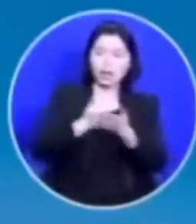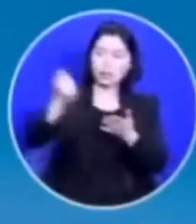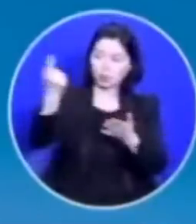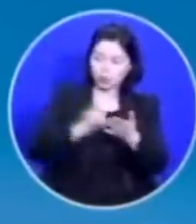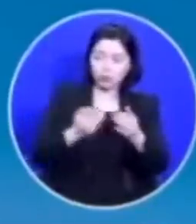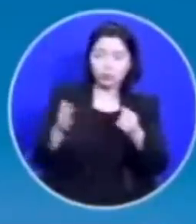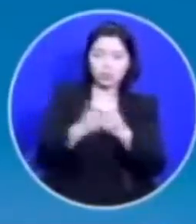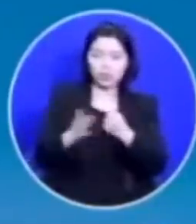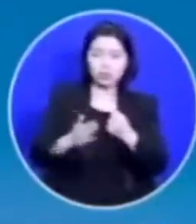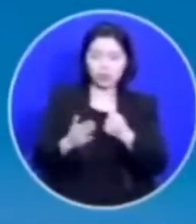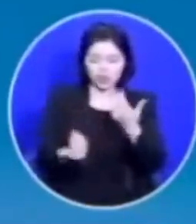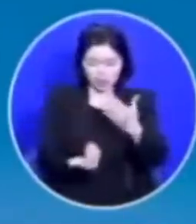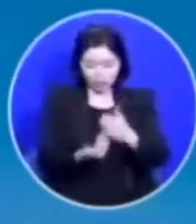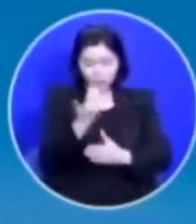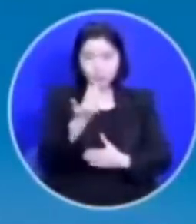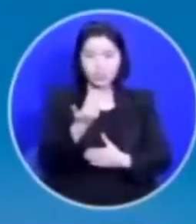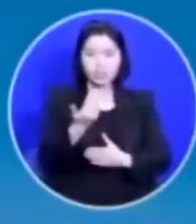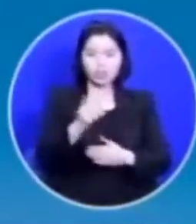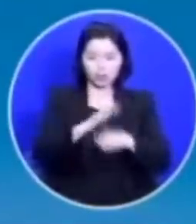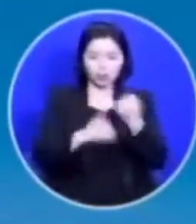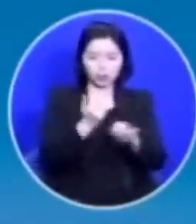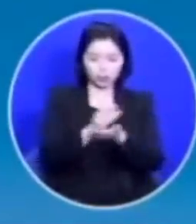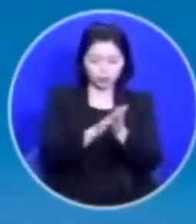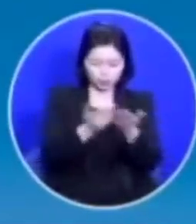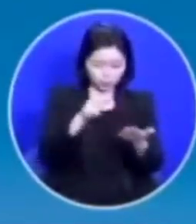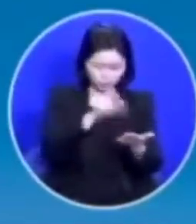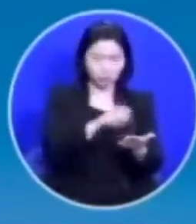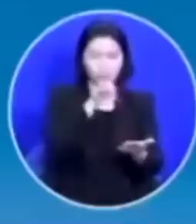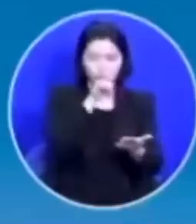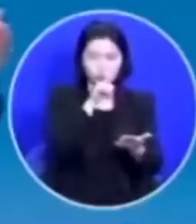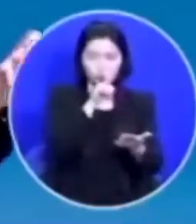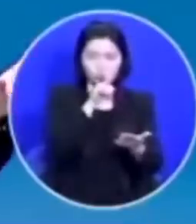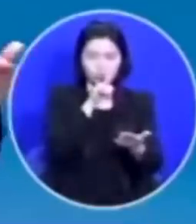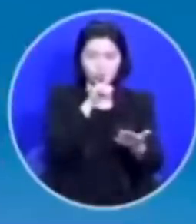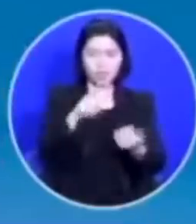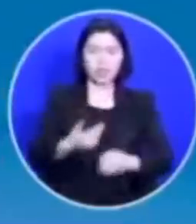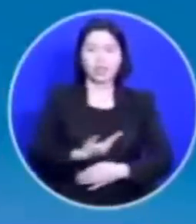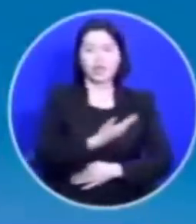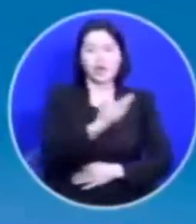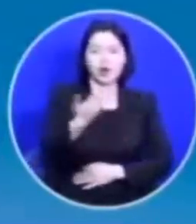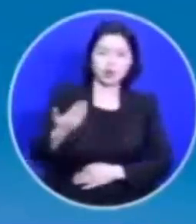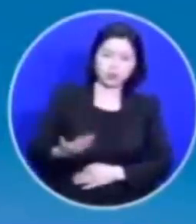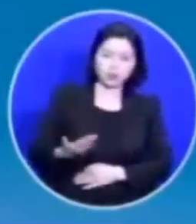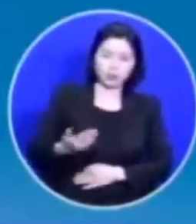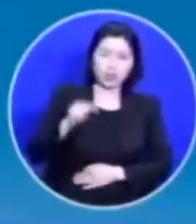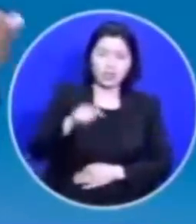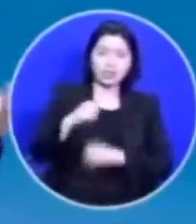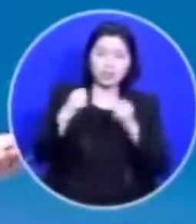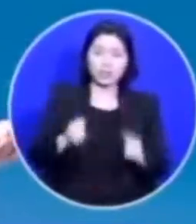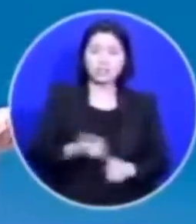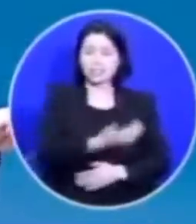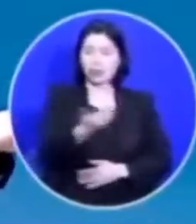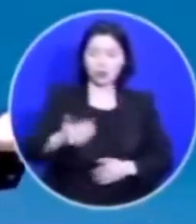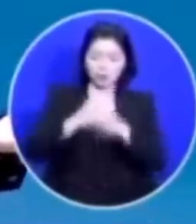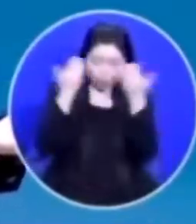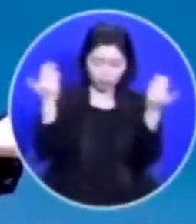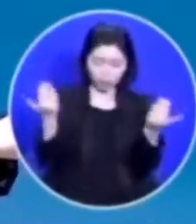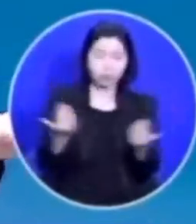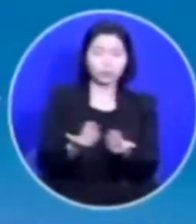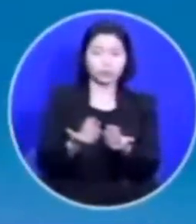생긴다고 성경이 분명히 이야기하고 있어요 여러분 여기 계신 여러분들 모두는